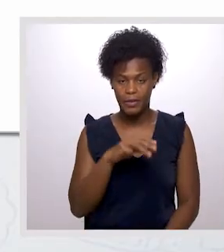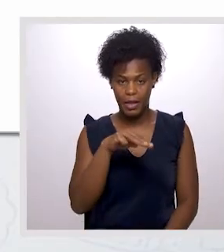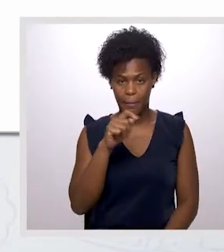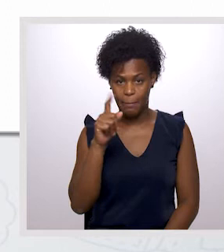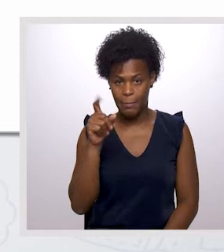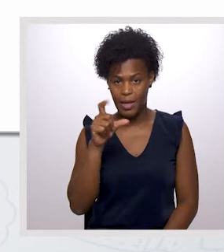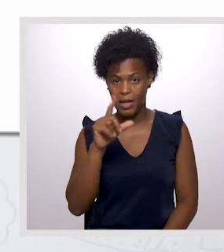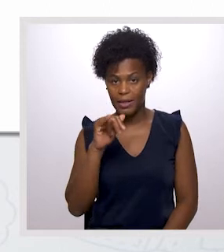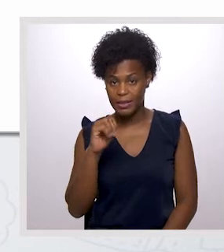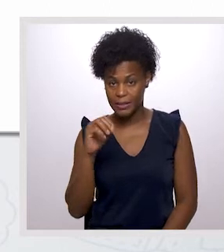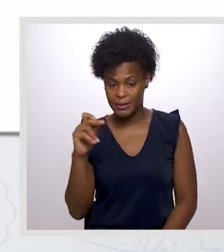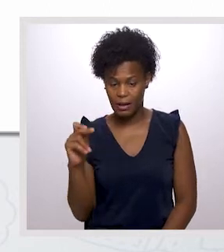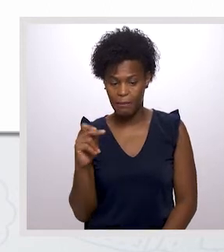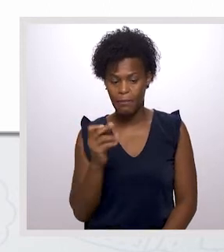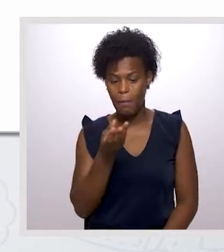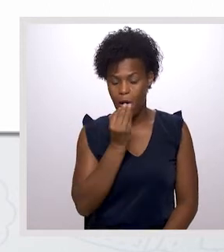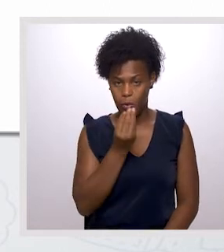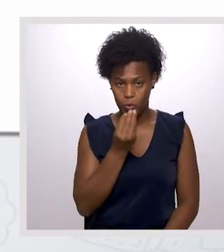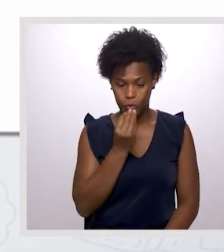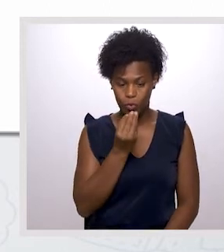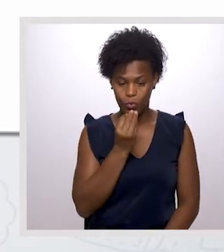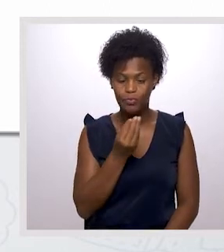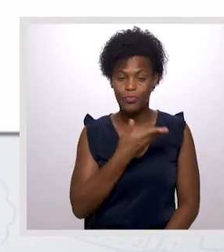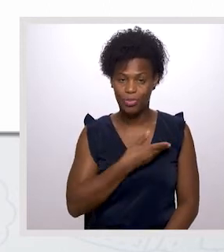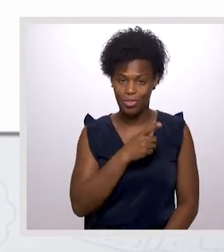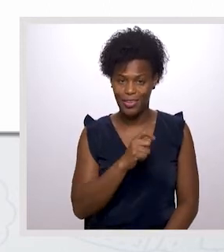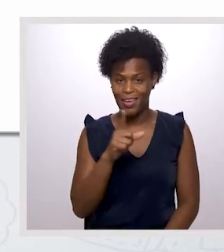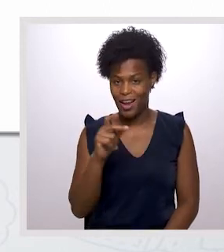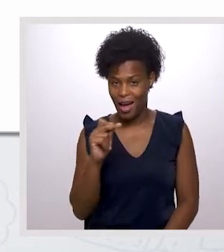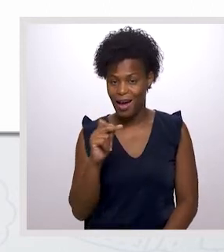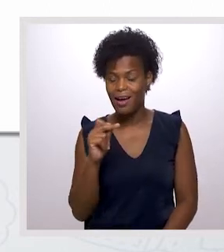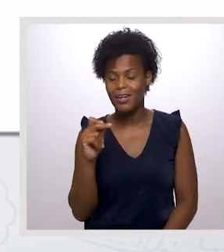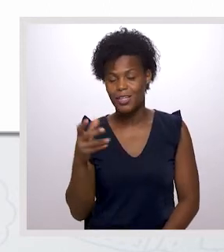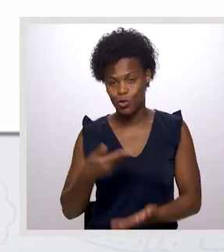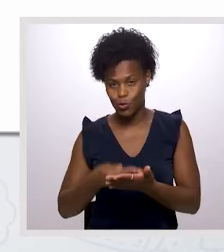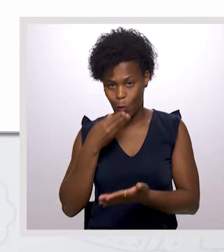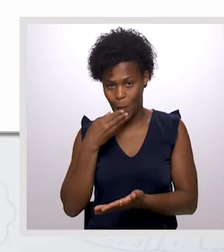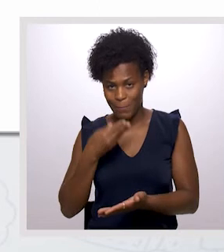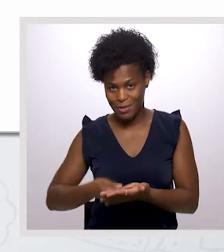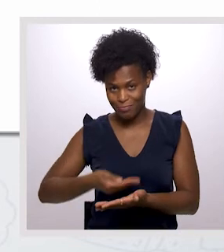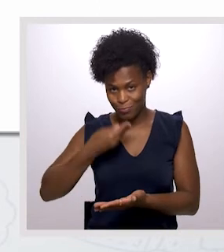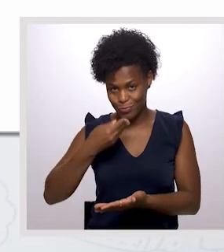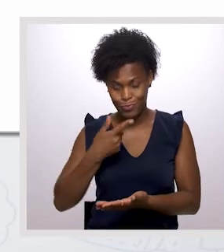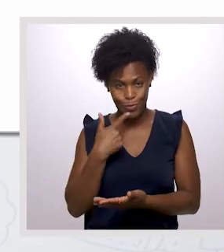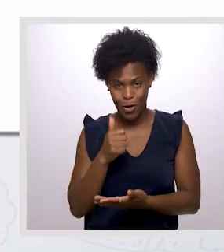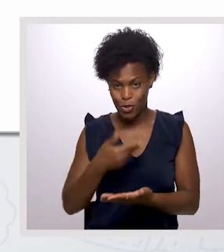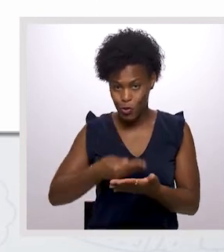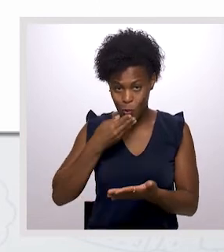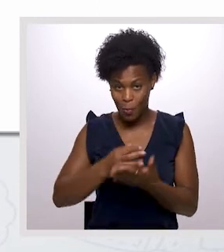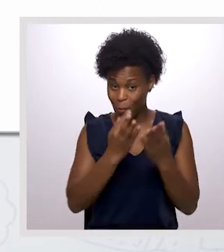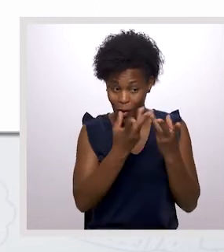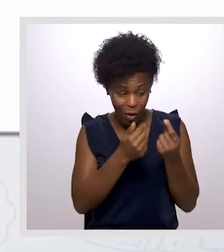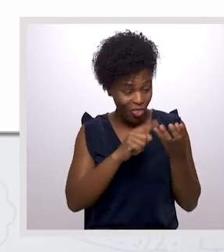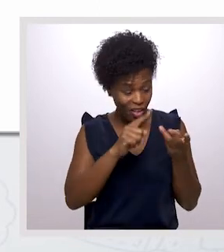Mélissa mange de la soupe. Très bien. On ne peut pas compter la soupe. Alors,